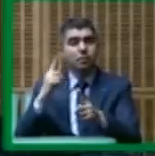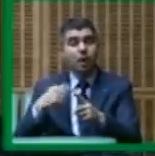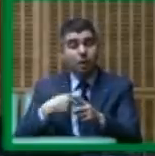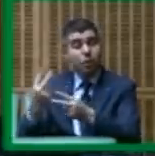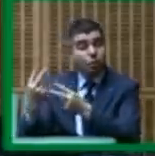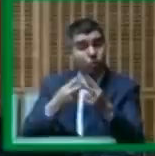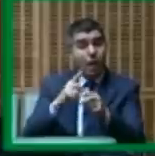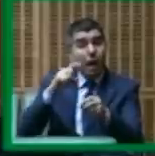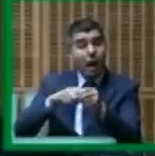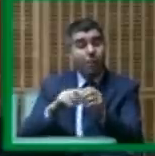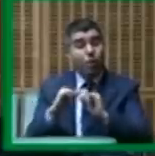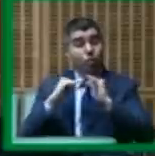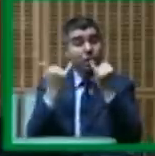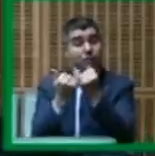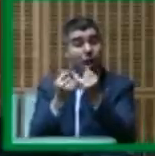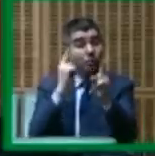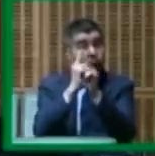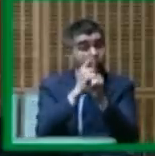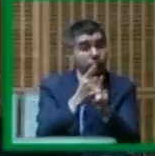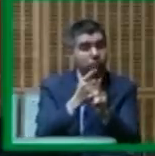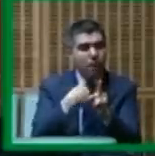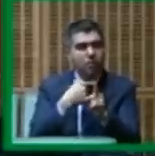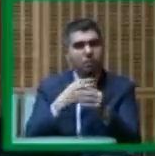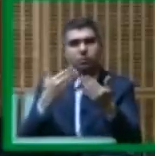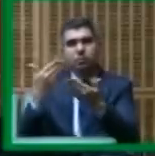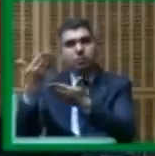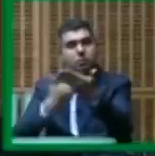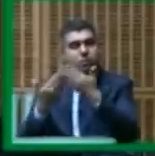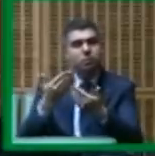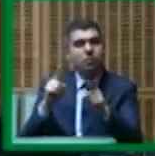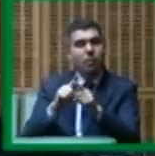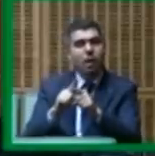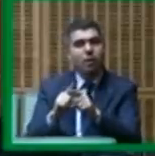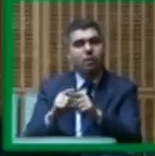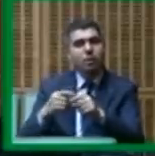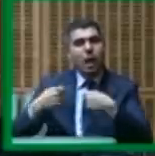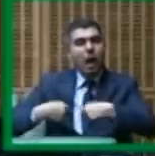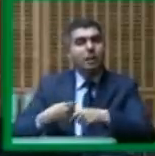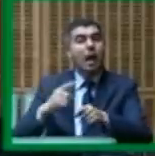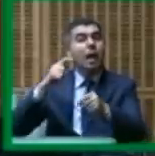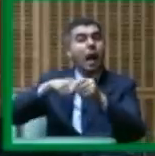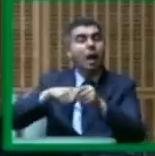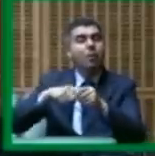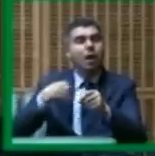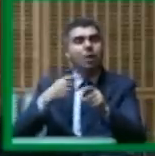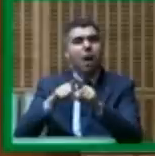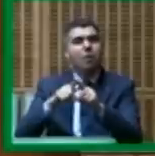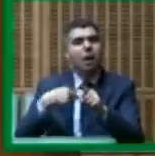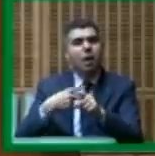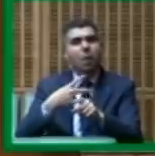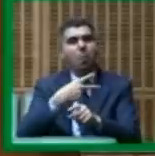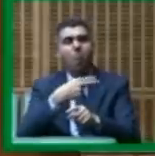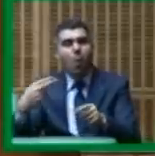كنخافش من النقابات. من اللي يجي عندي واحد المسؤول ديال النقابة يقول لي بلي انا منعوني قبل ما